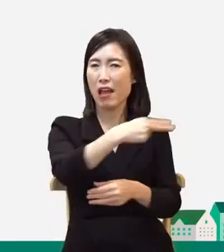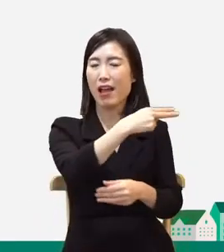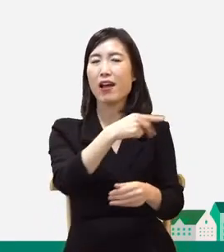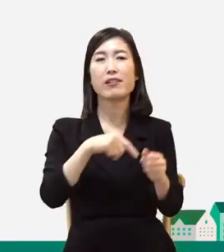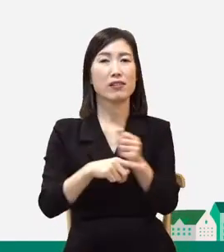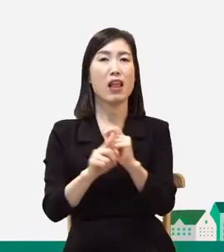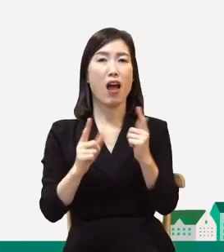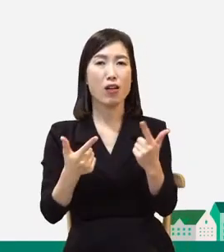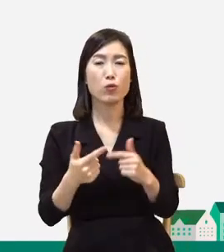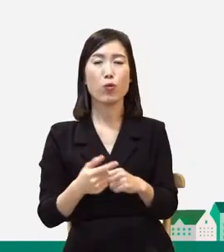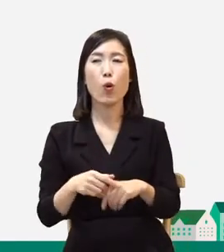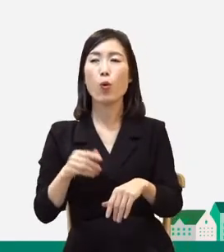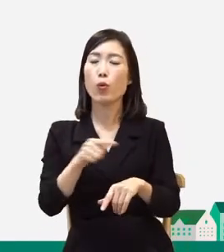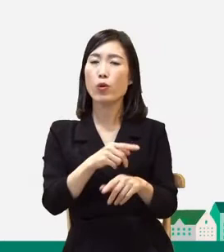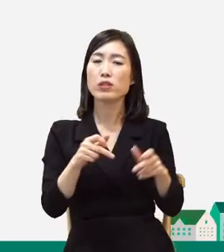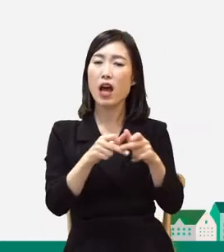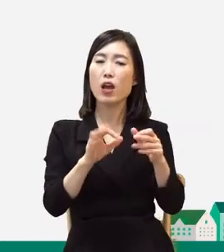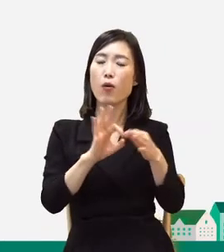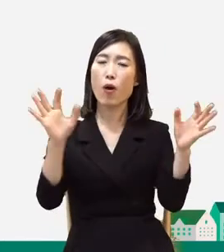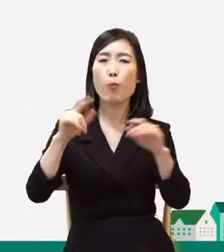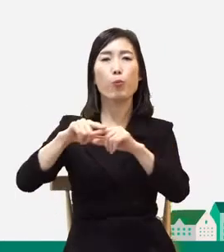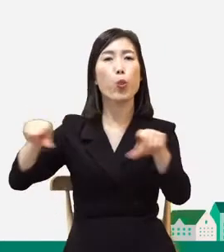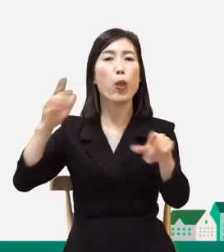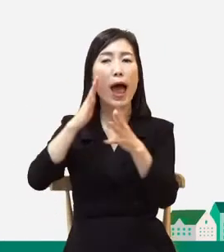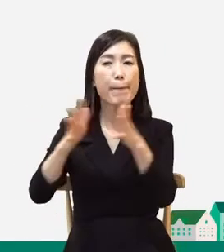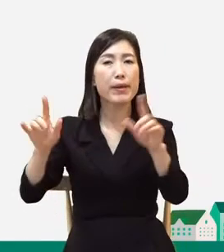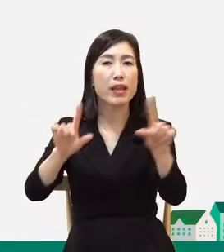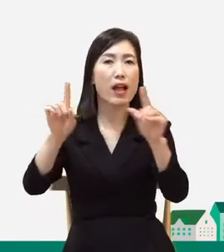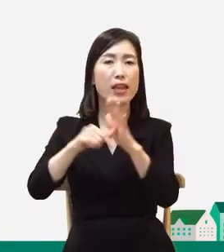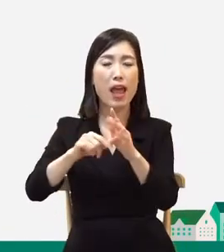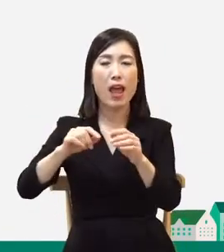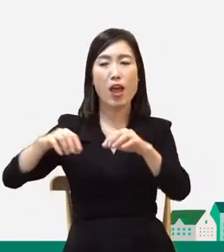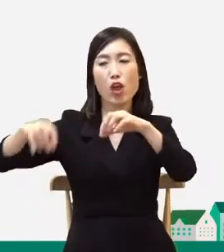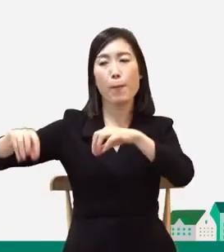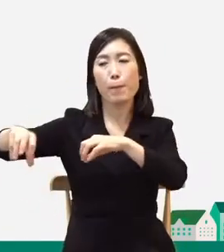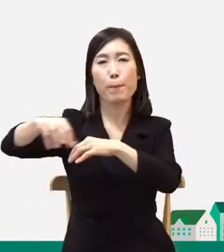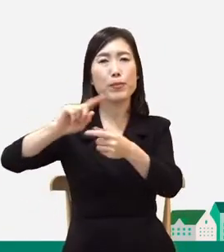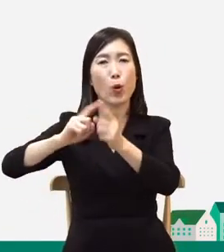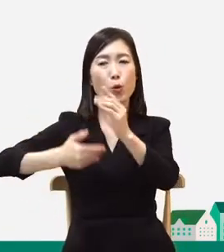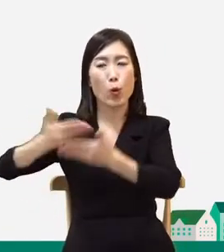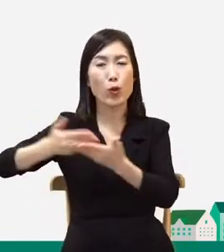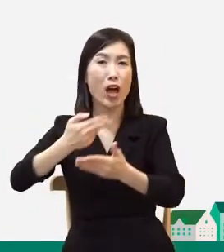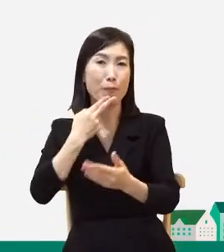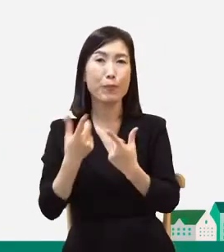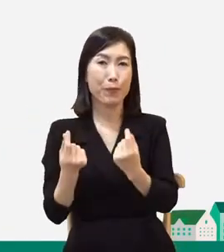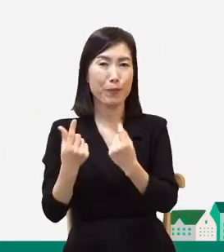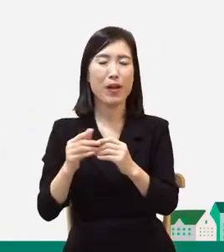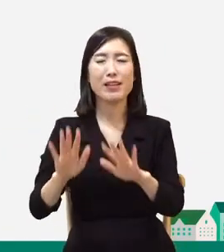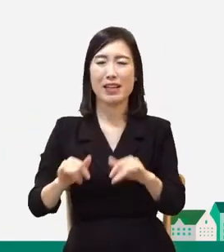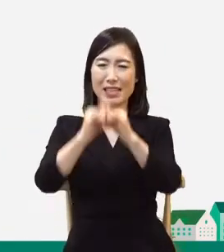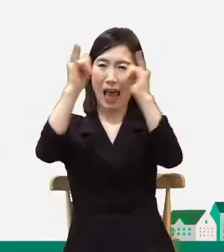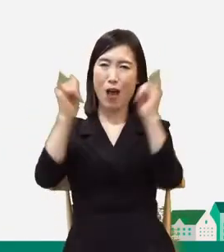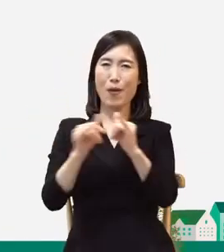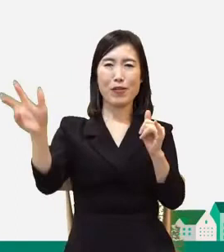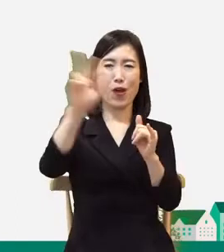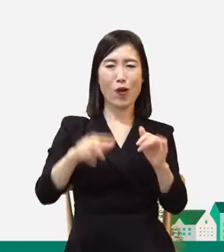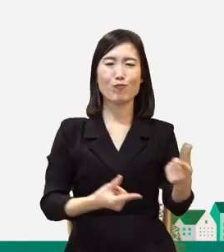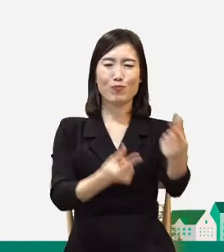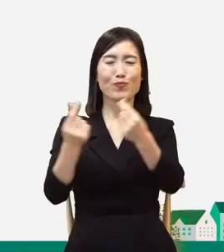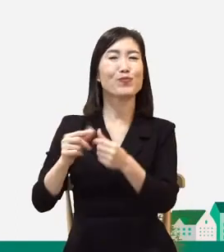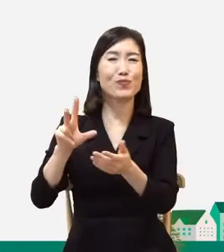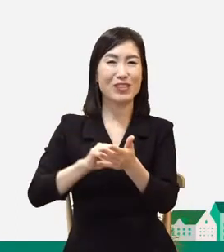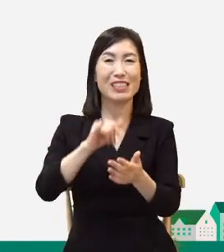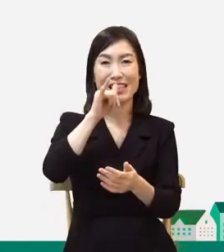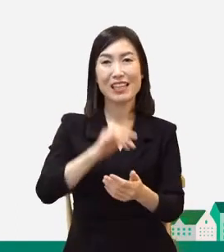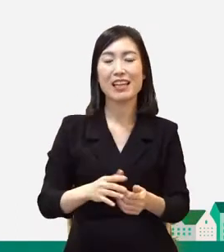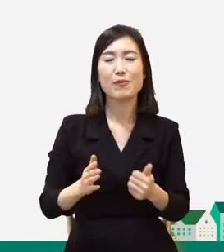아파트에서도 임대단지에 사는 분들이랑 분양단지 사는 분들이 교류가 거의 없잖아. 이런 어쨌든 사회 전반적인 문제이기도 한데